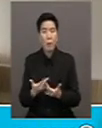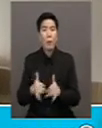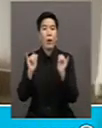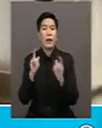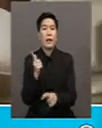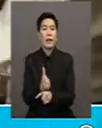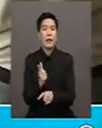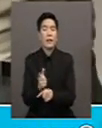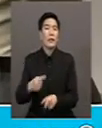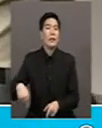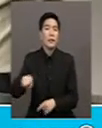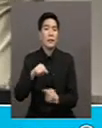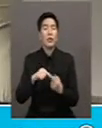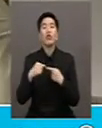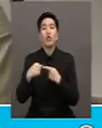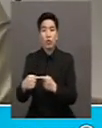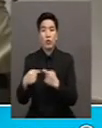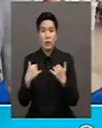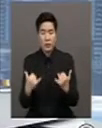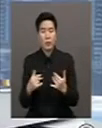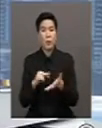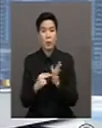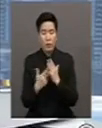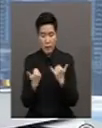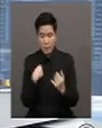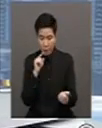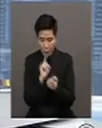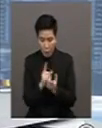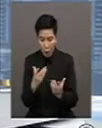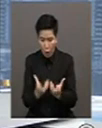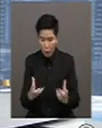ะเลี้ยงสัตว์ป่าตนงาช้างต่อไปนะคะก็ถือว่าเป็นการค้นพบ